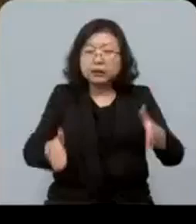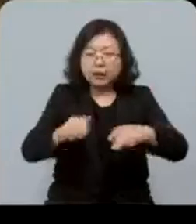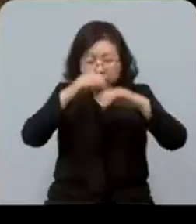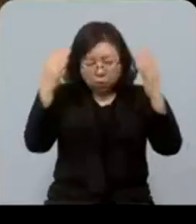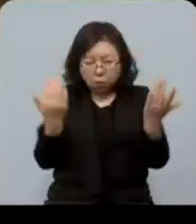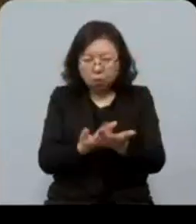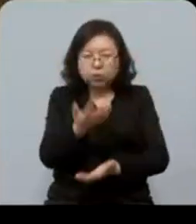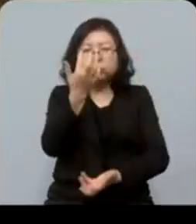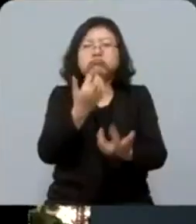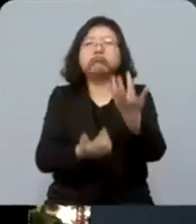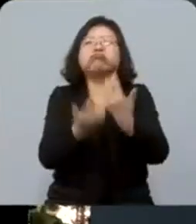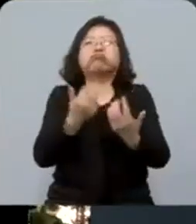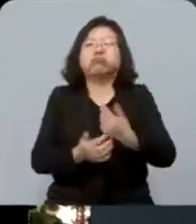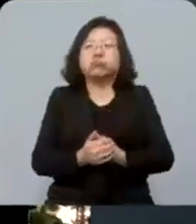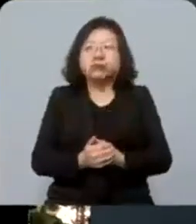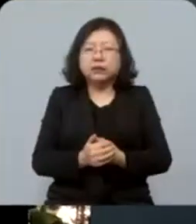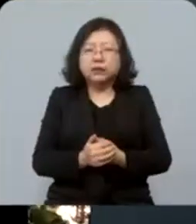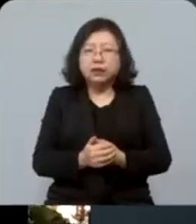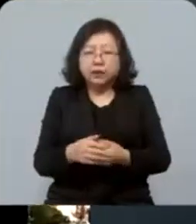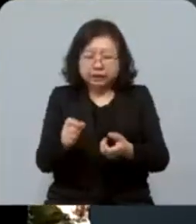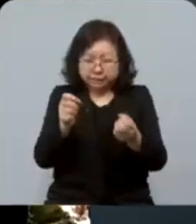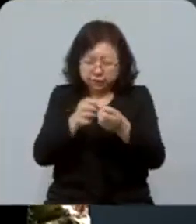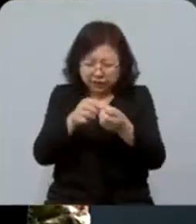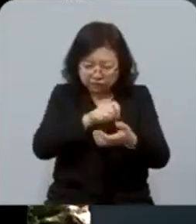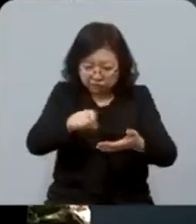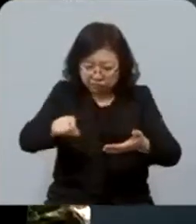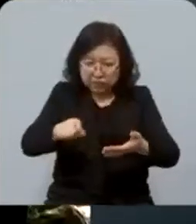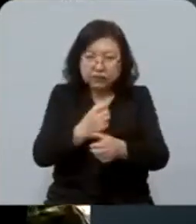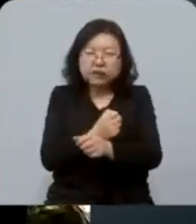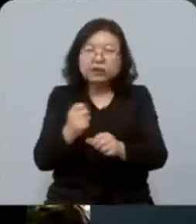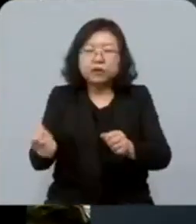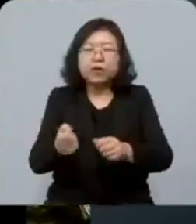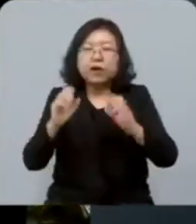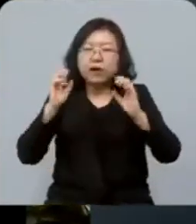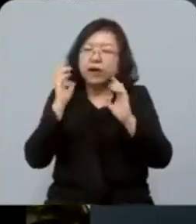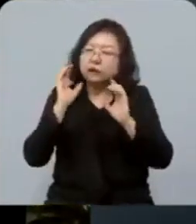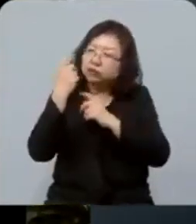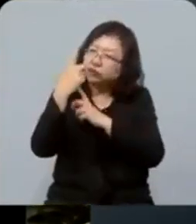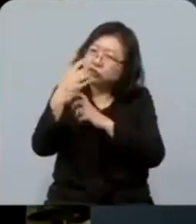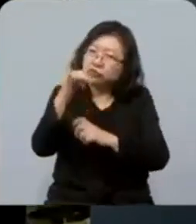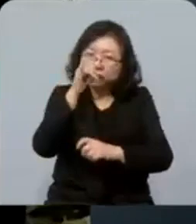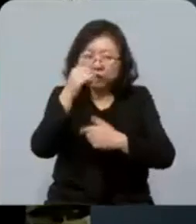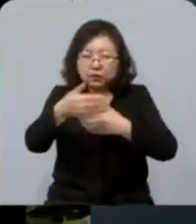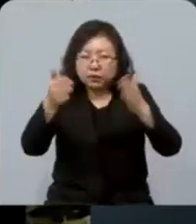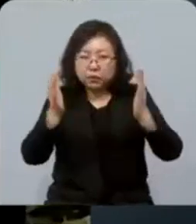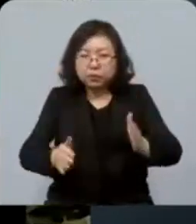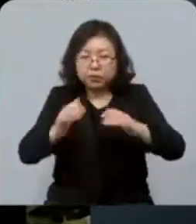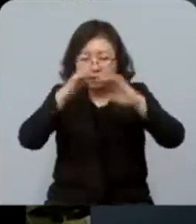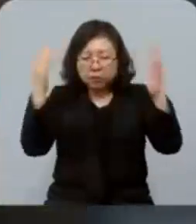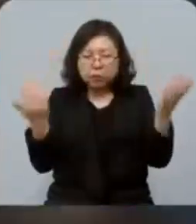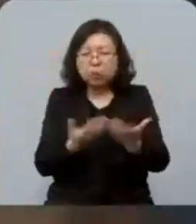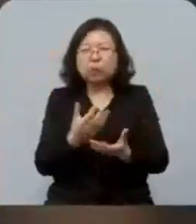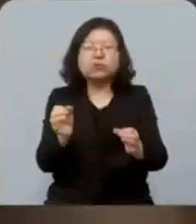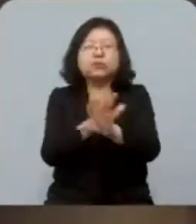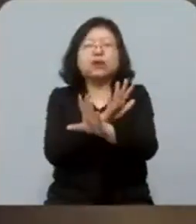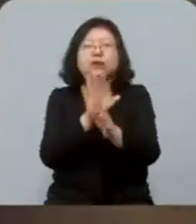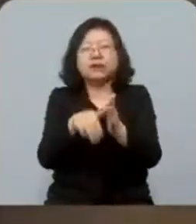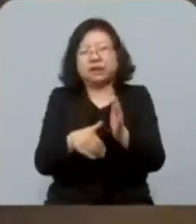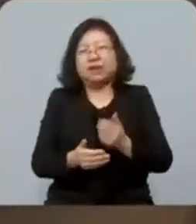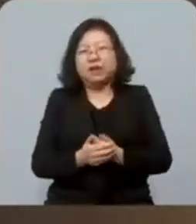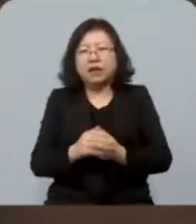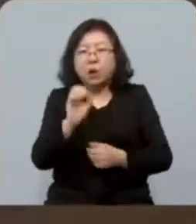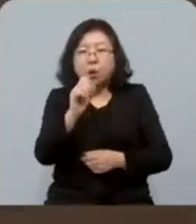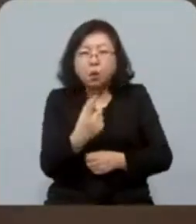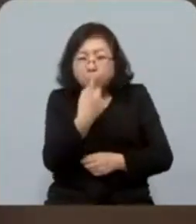됐습니다 그 색의 작품 등 아동들의 추억의 닮게 효 실들이 보도 불타 3때 화재